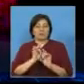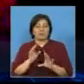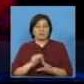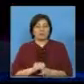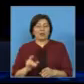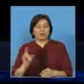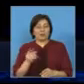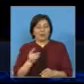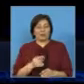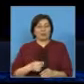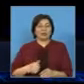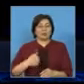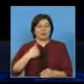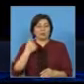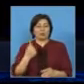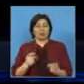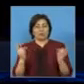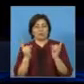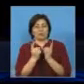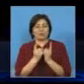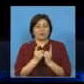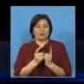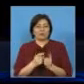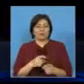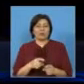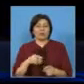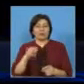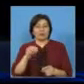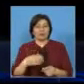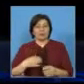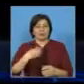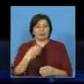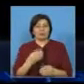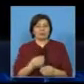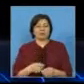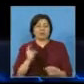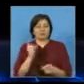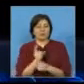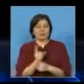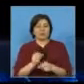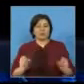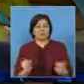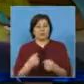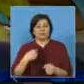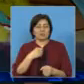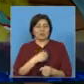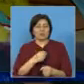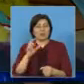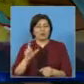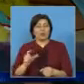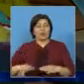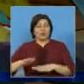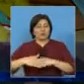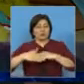юный герой, столкнувшись в неравном поединке с темными силами первородного страха, смог выстоять и тем самым спасти свой народ и всю степь